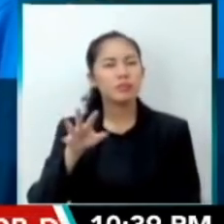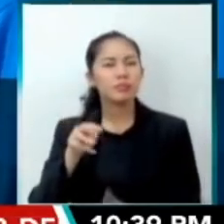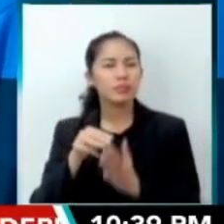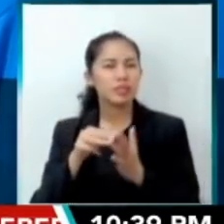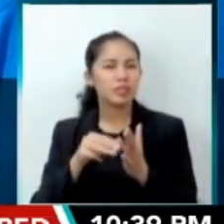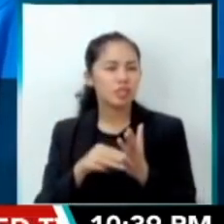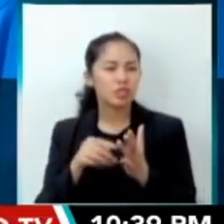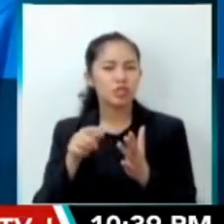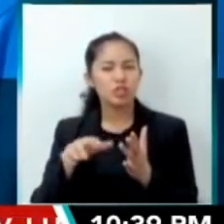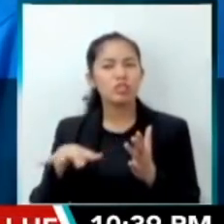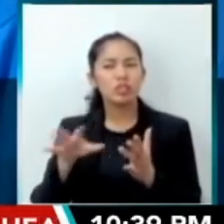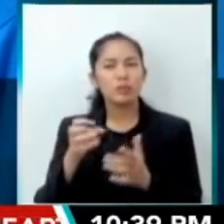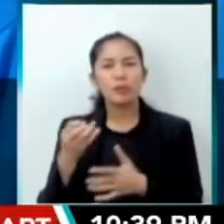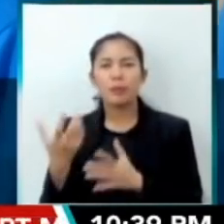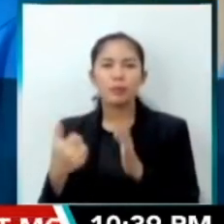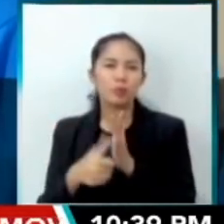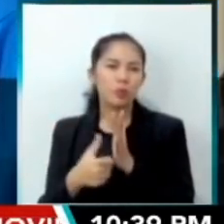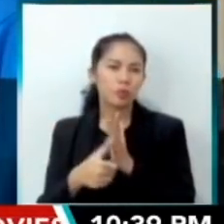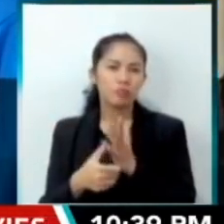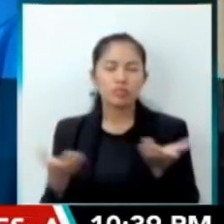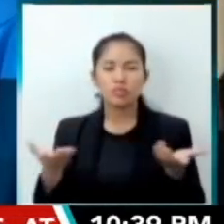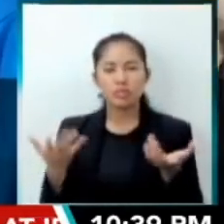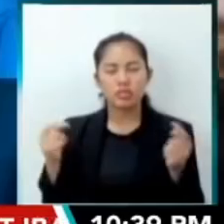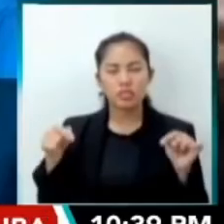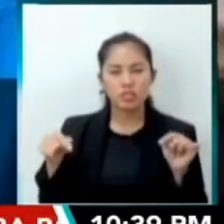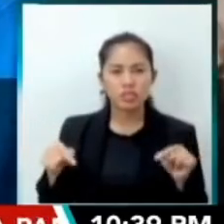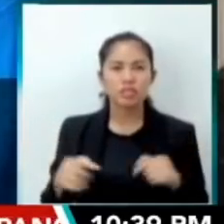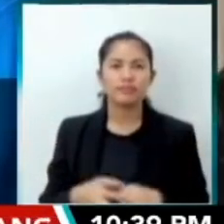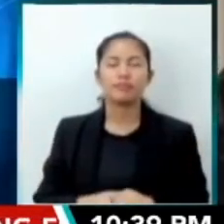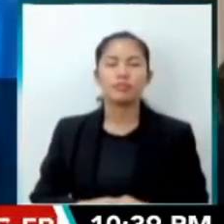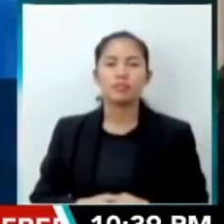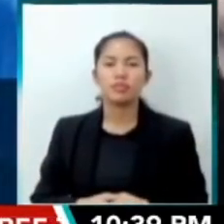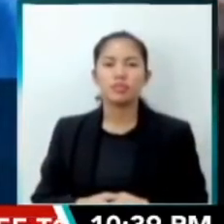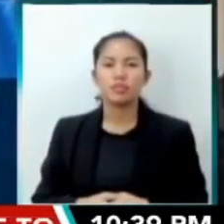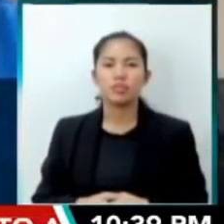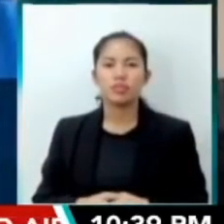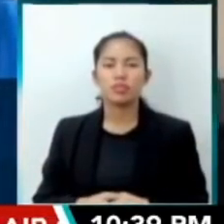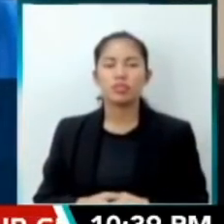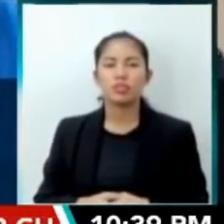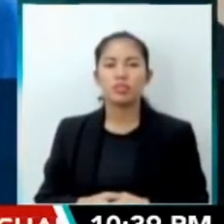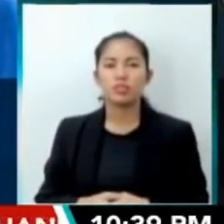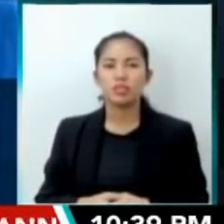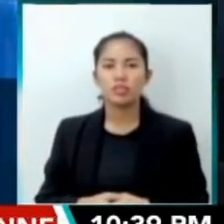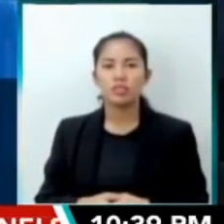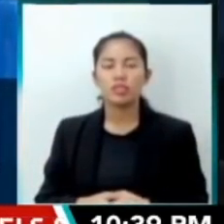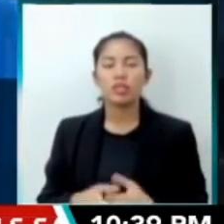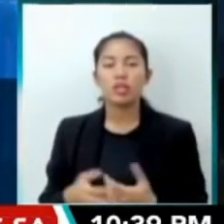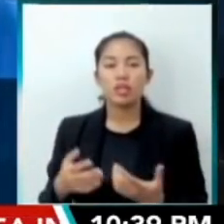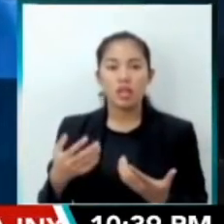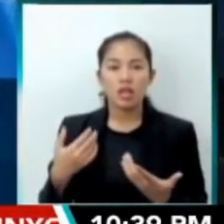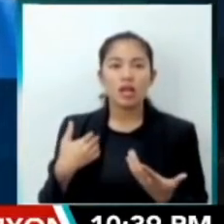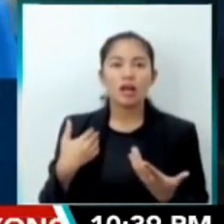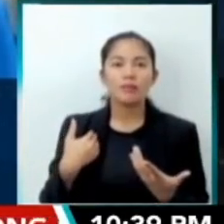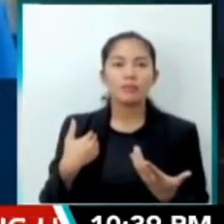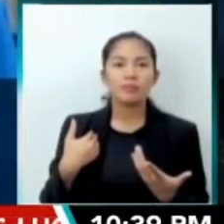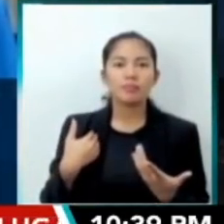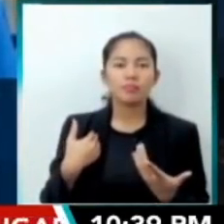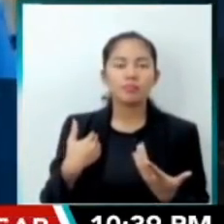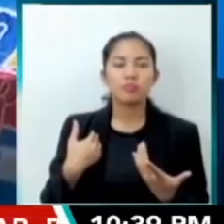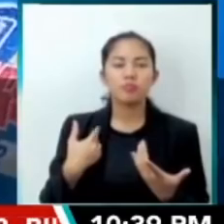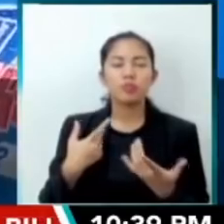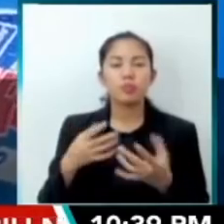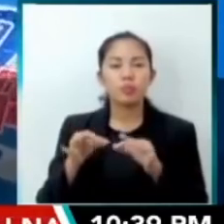sa registered voters, nasa 2 million. So fourth in the whole country na talagang biggest voting